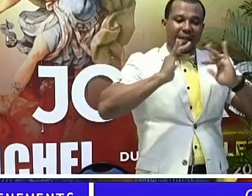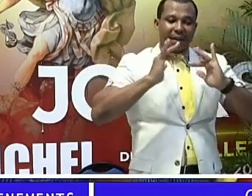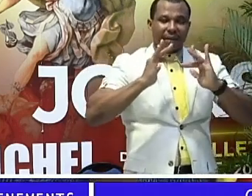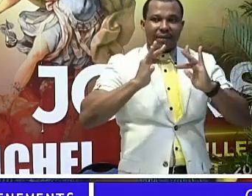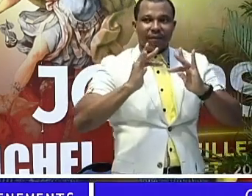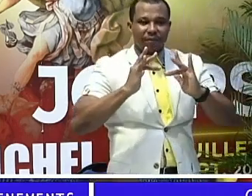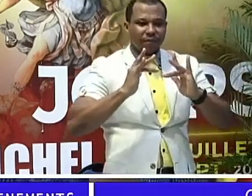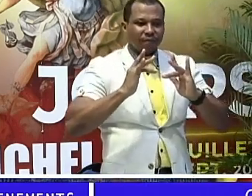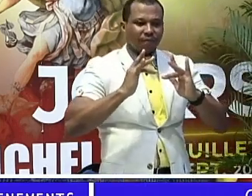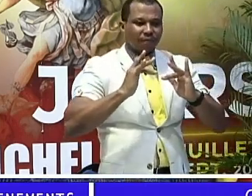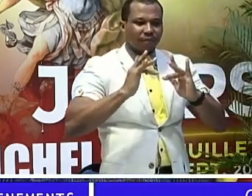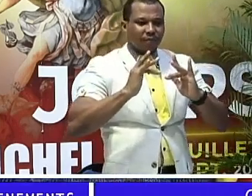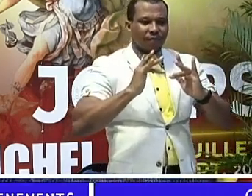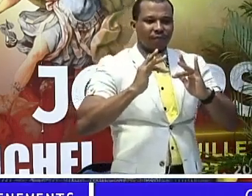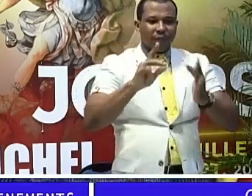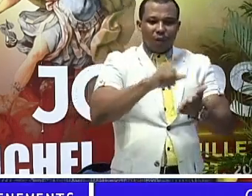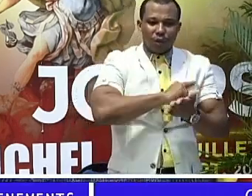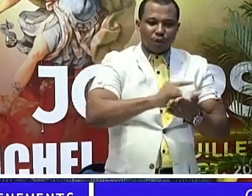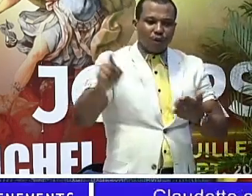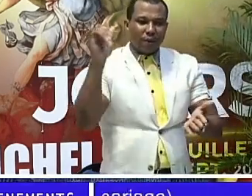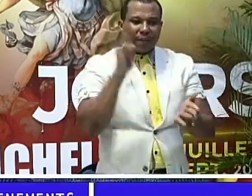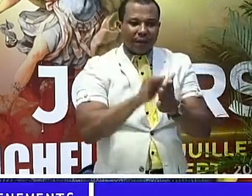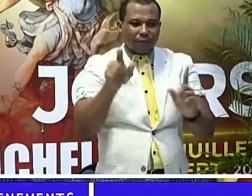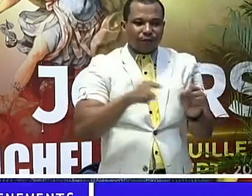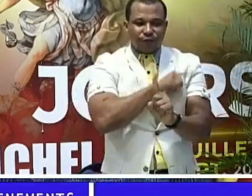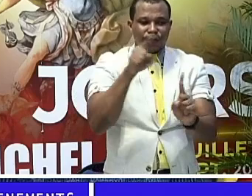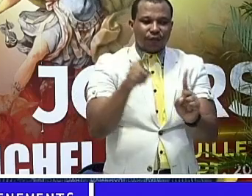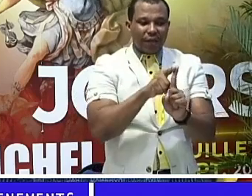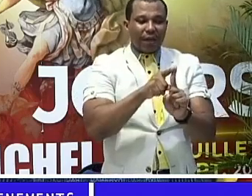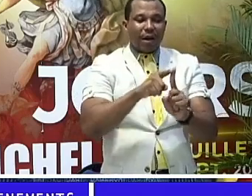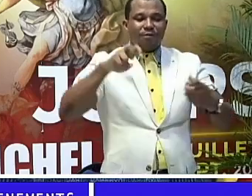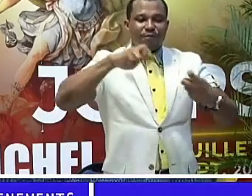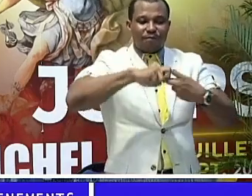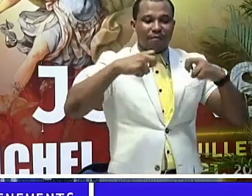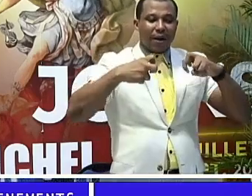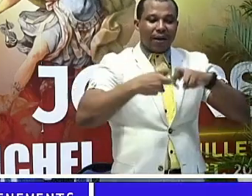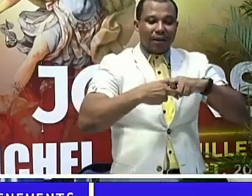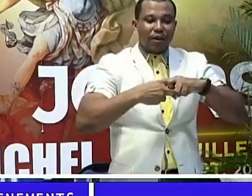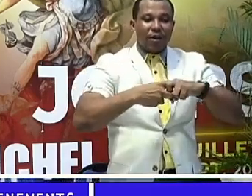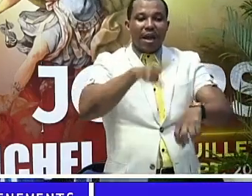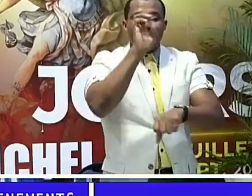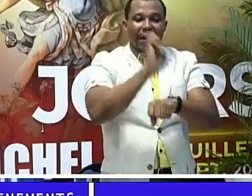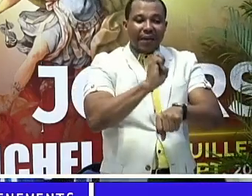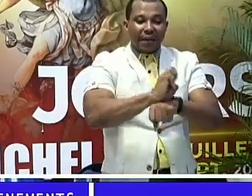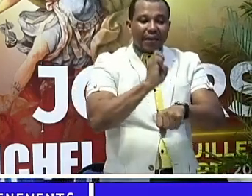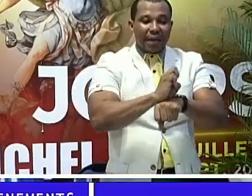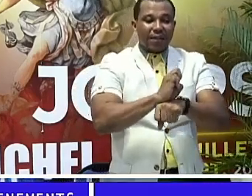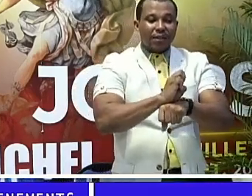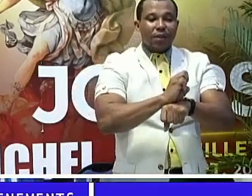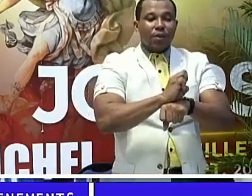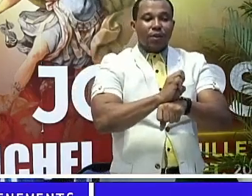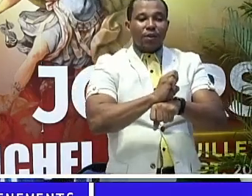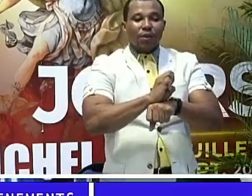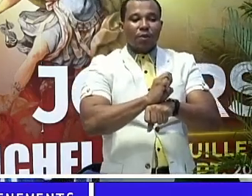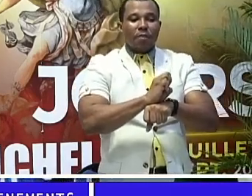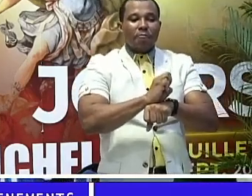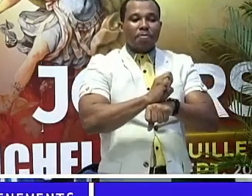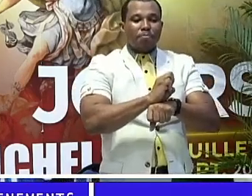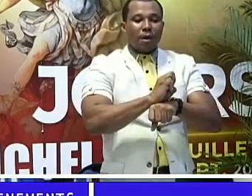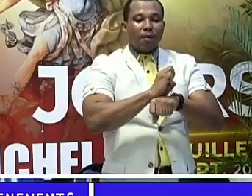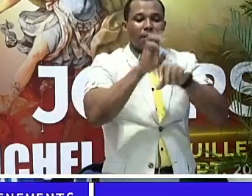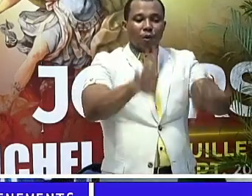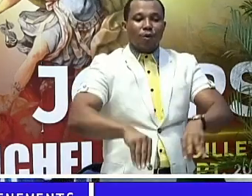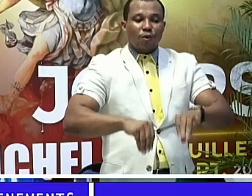pile qui prend plaisir semaine ça, les a parlé de problèmes qui n'existent que pas là, yo mettez photo évêque yo qui